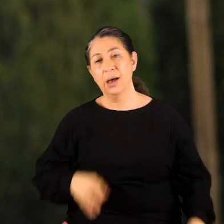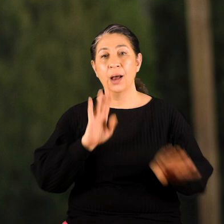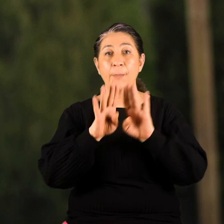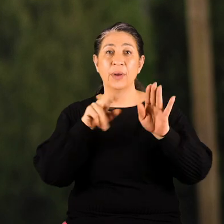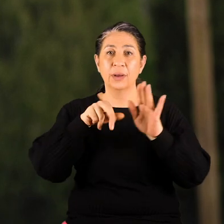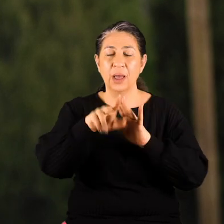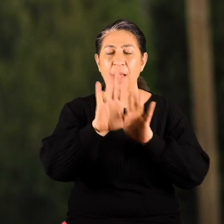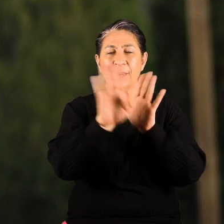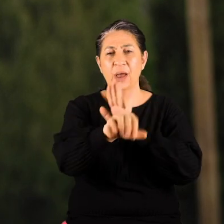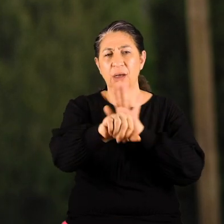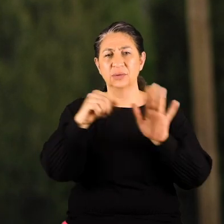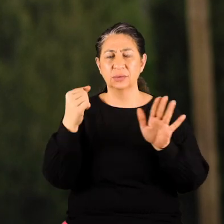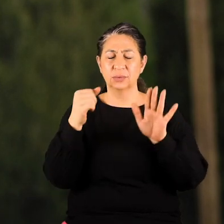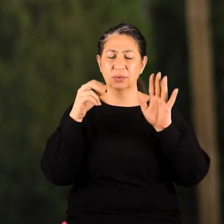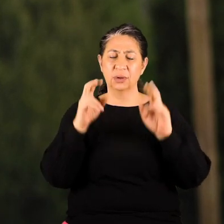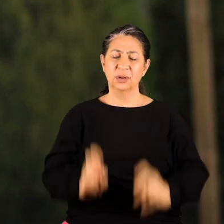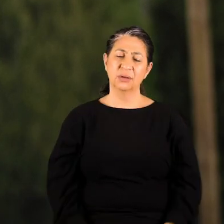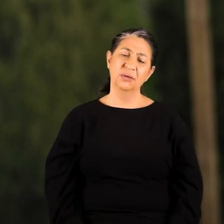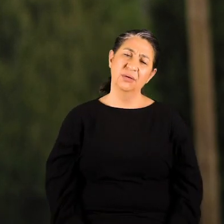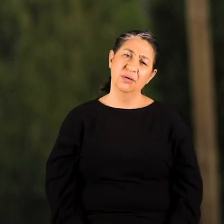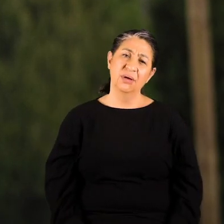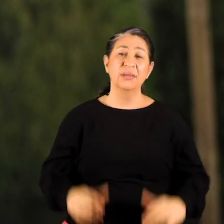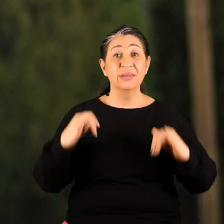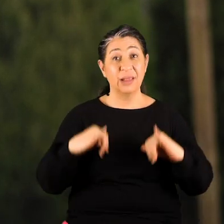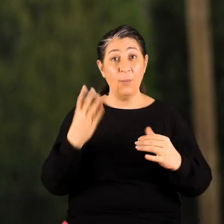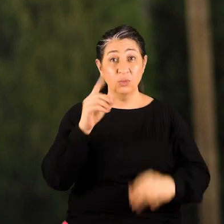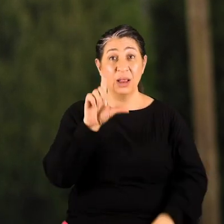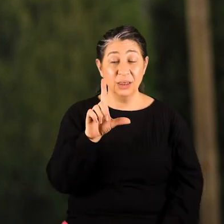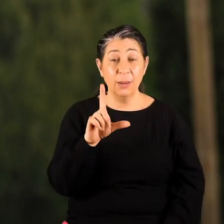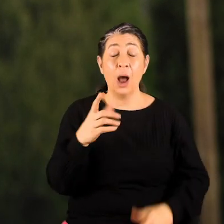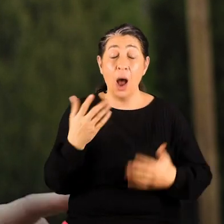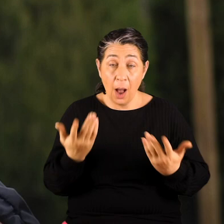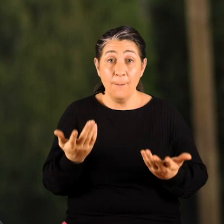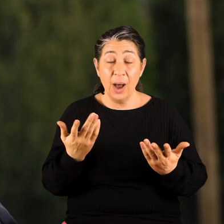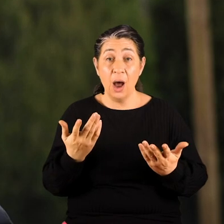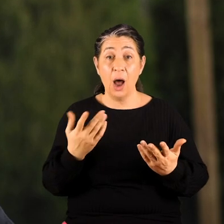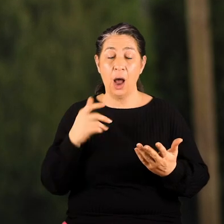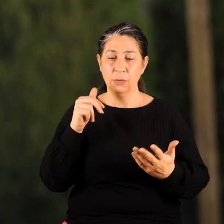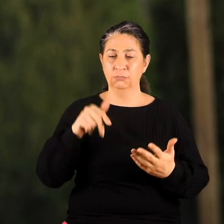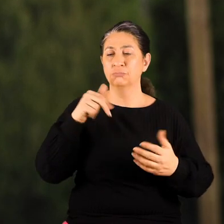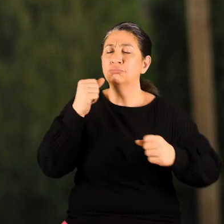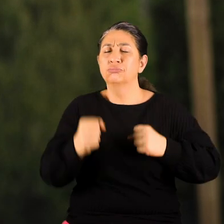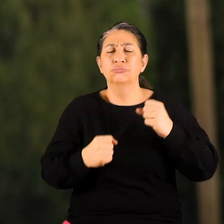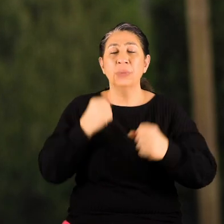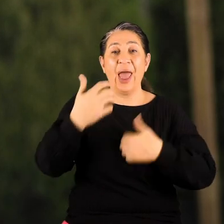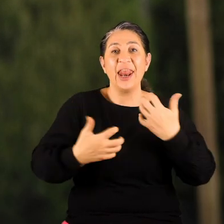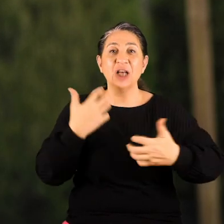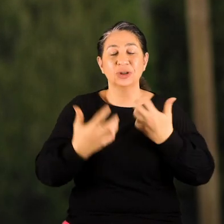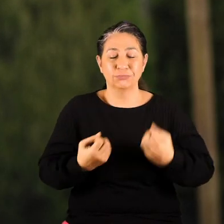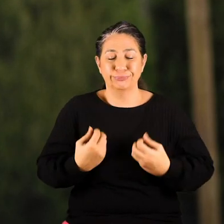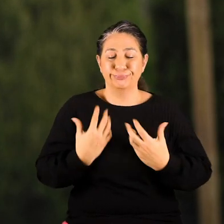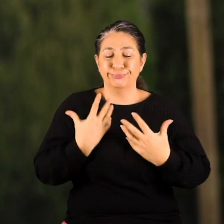gidiyorsun, kapıyı açıyorsun. Yanında oturup dinlenmen gerekiyor. Fakat hareket ettiğinde enerji üretiyor